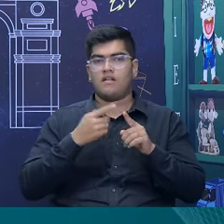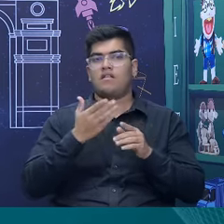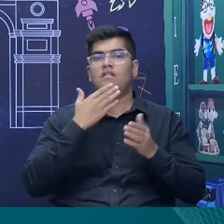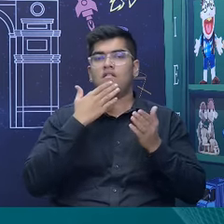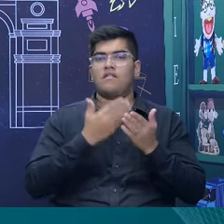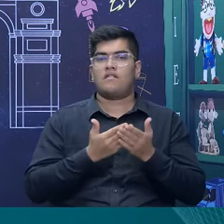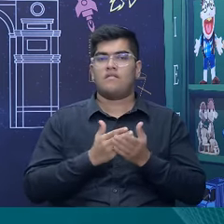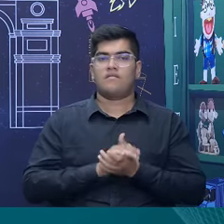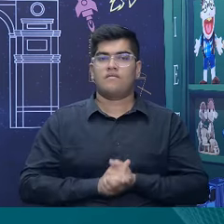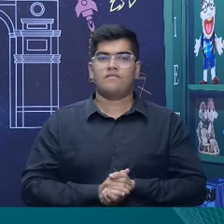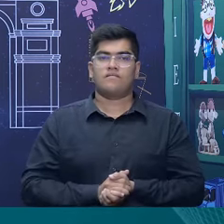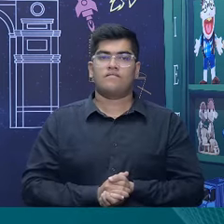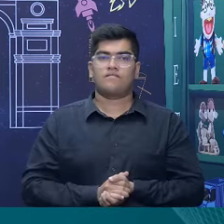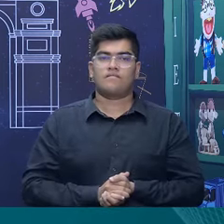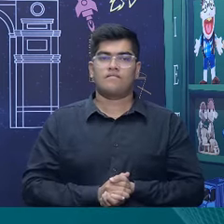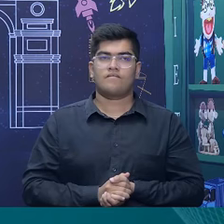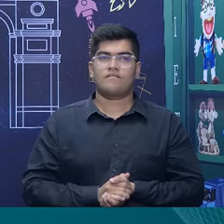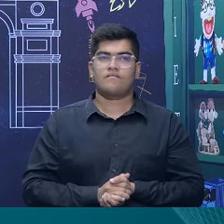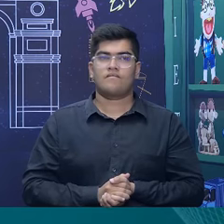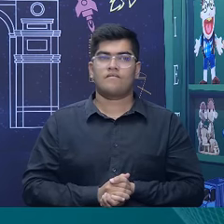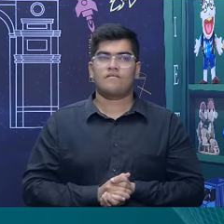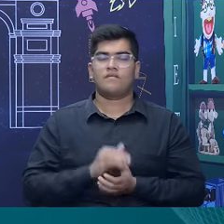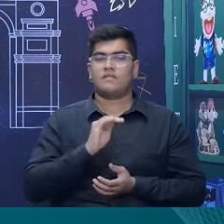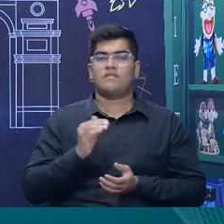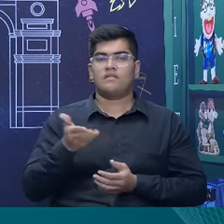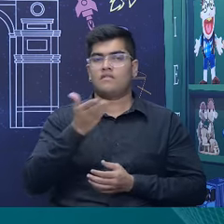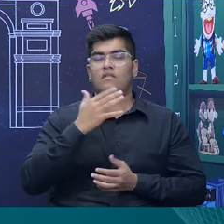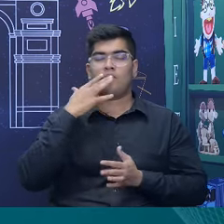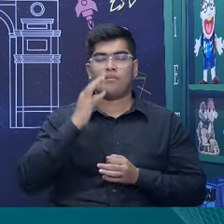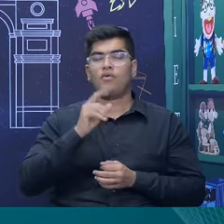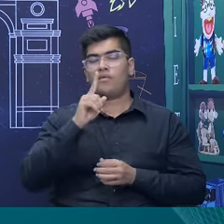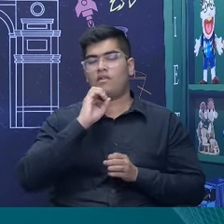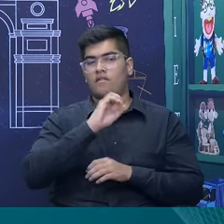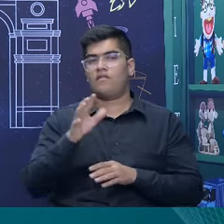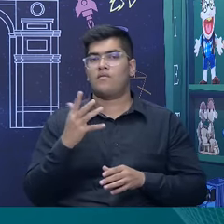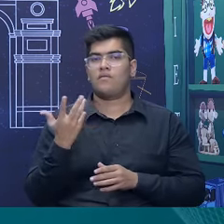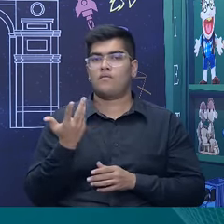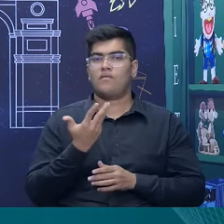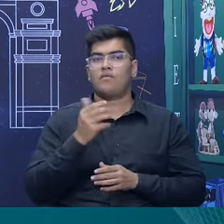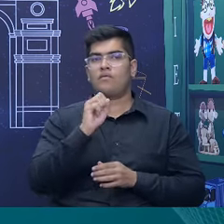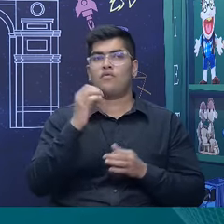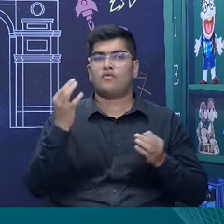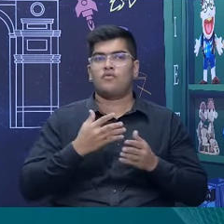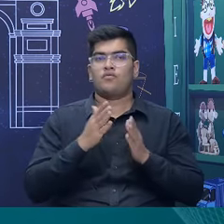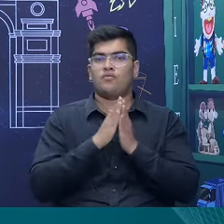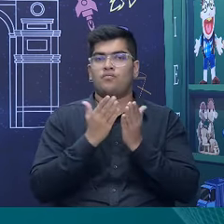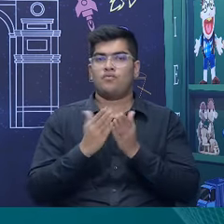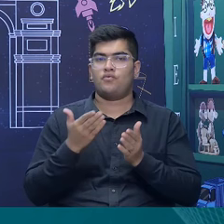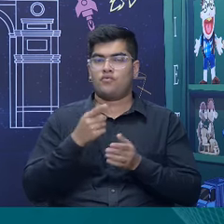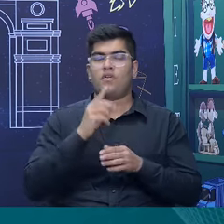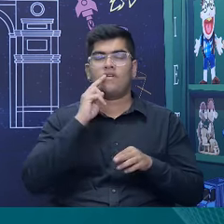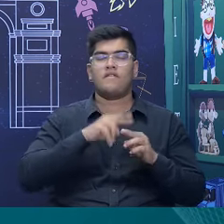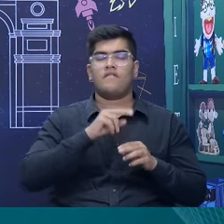करना चाहूंगी बच्चों एक और जरूरी जानकारी जो आपकी शैक्षणिक स्तर की किताबों से संबंधित है अगर आपने